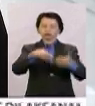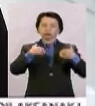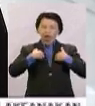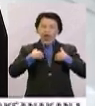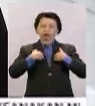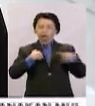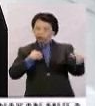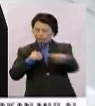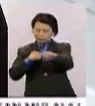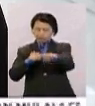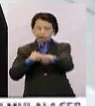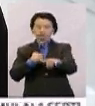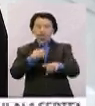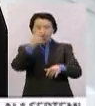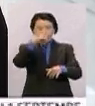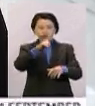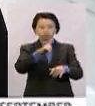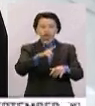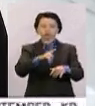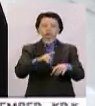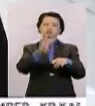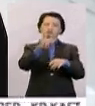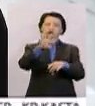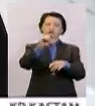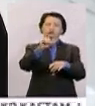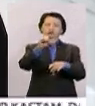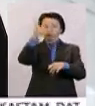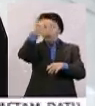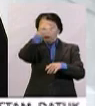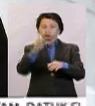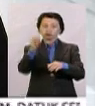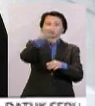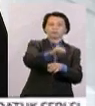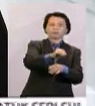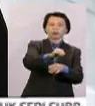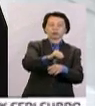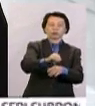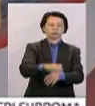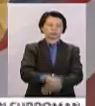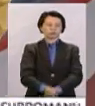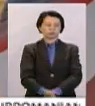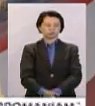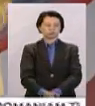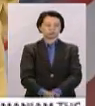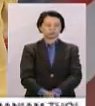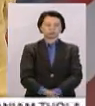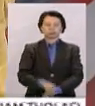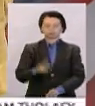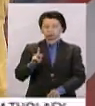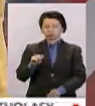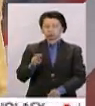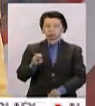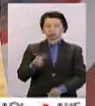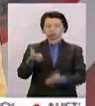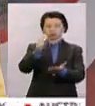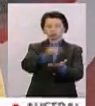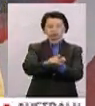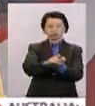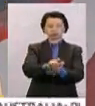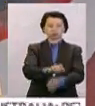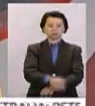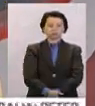bagi insentif berjumlah RM40 yang dikeluarkan oleh kerajaan. Kamal Firmansyah melaporkan.